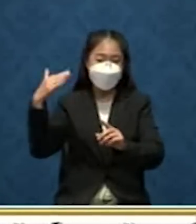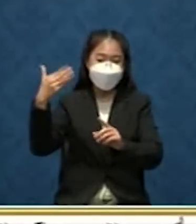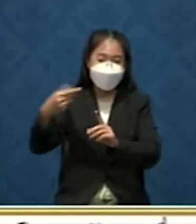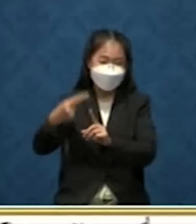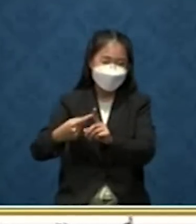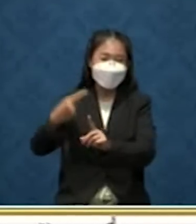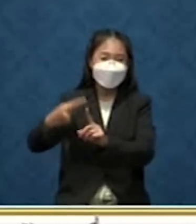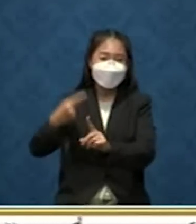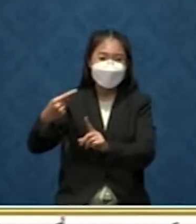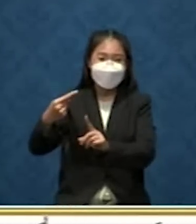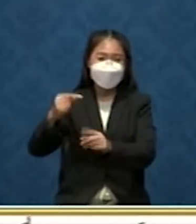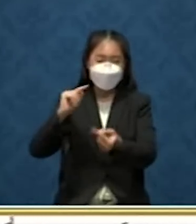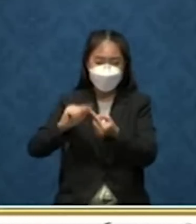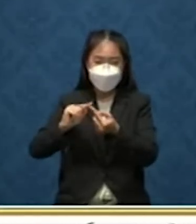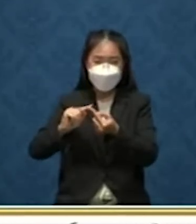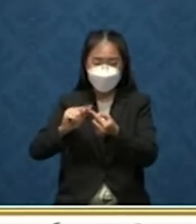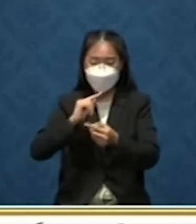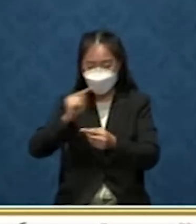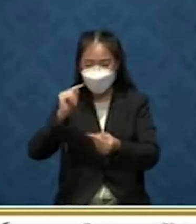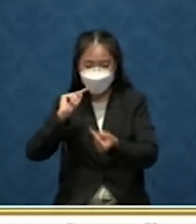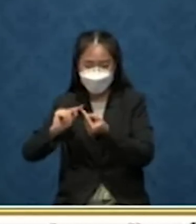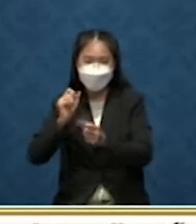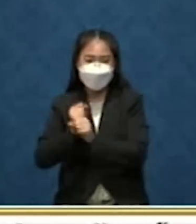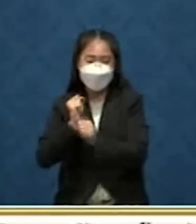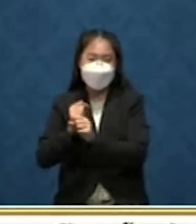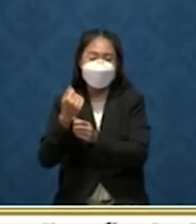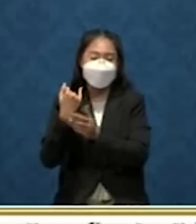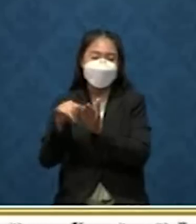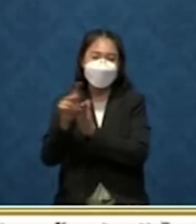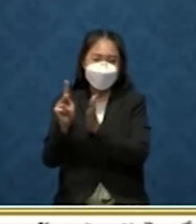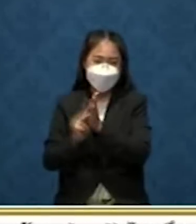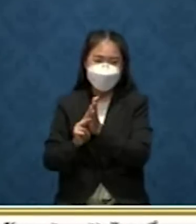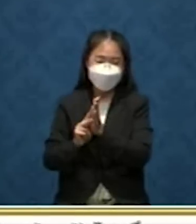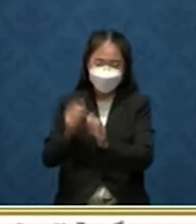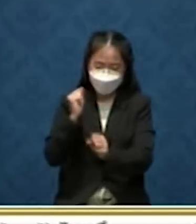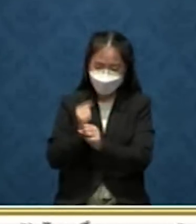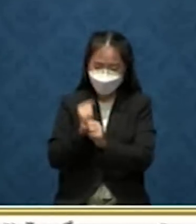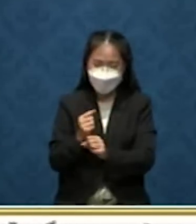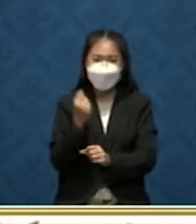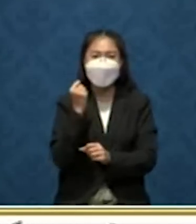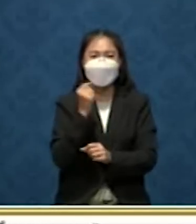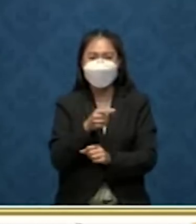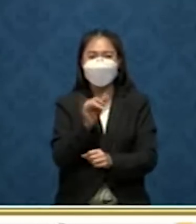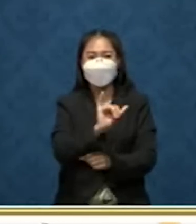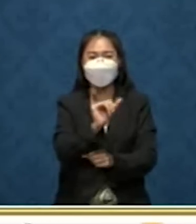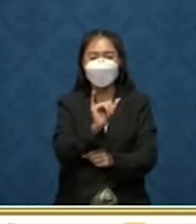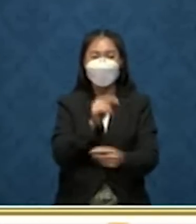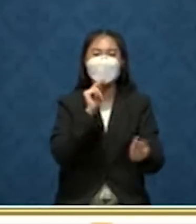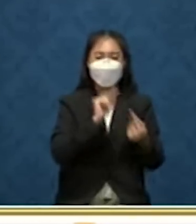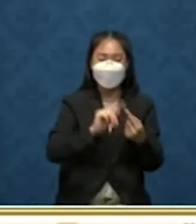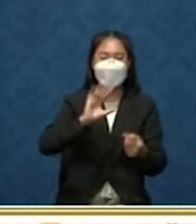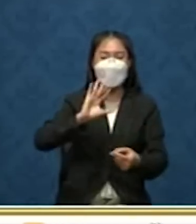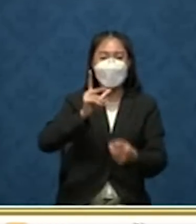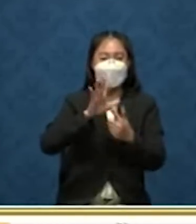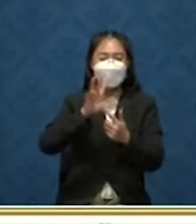ข้อหาอาจยะกรรมข้ามชาติ้อหาฟอกเงินตำรวจไม่จอมตั้งเสียทีจนกระทั่งคุณชุวิตต้องไป